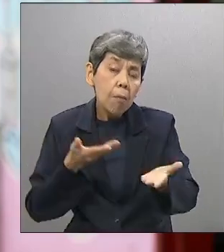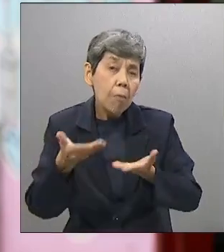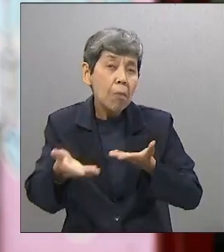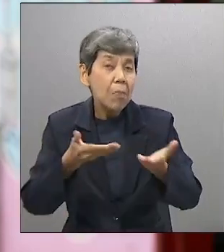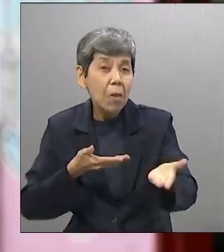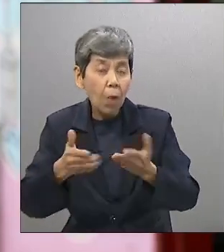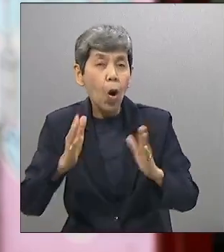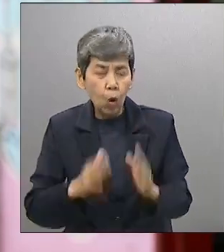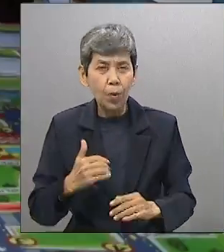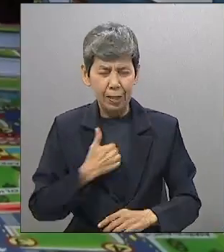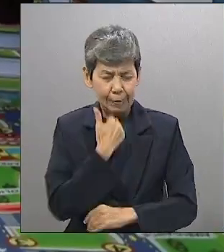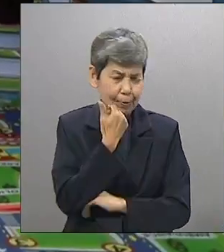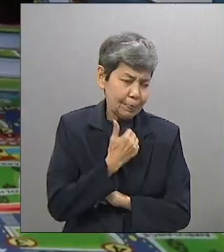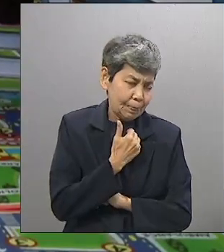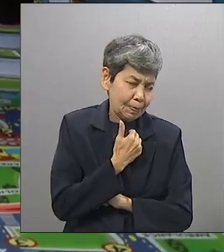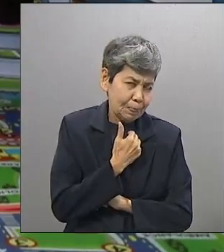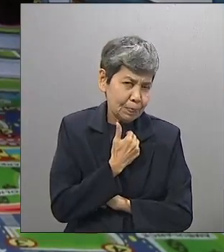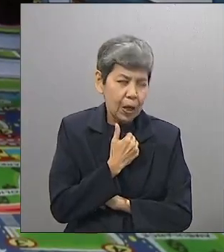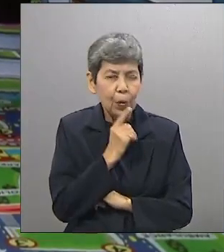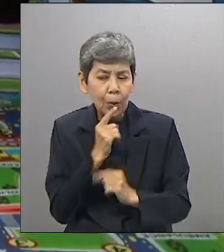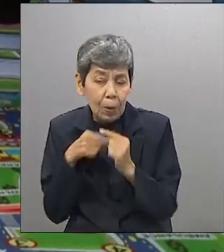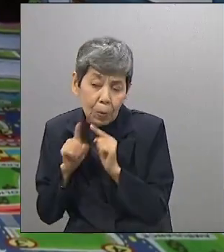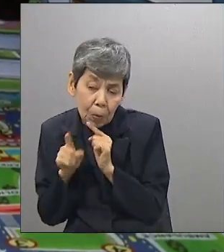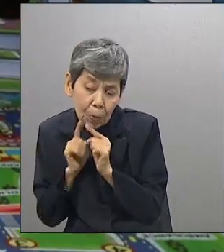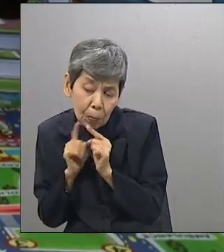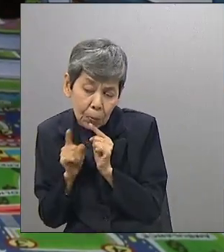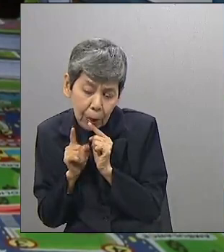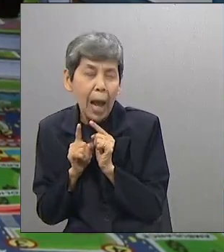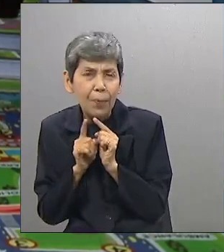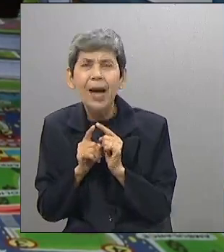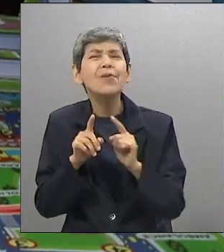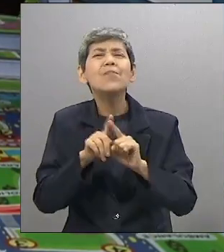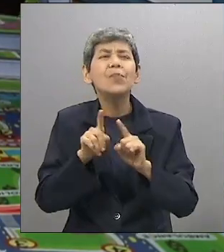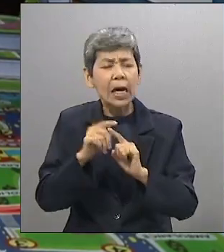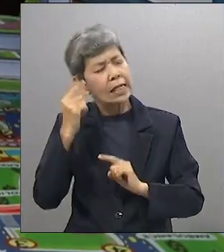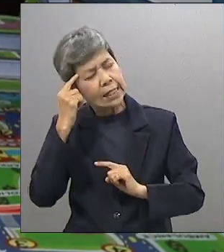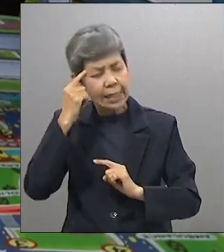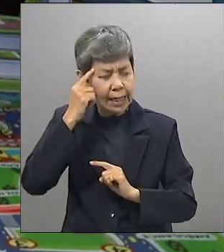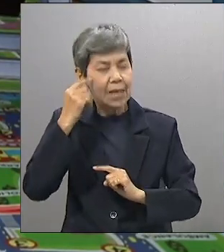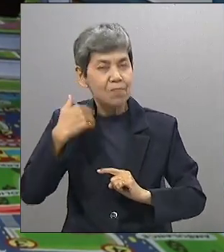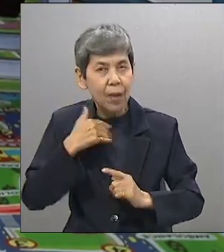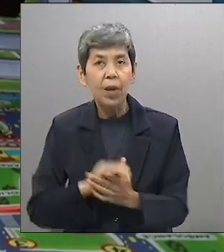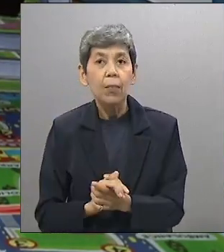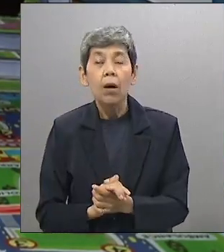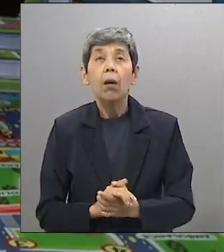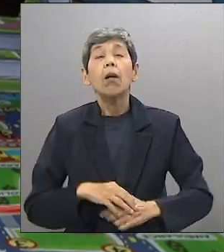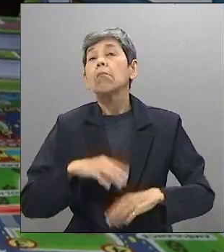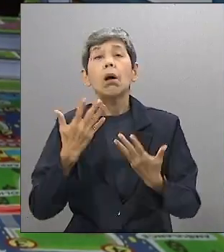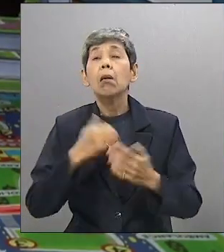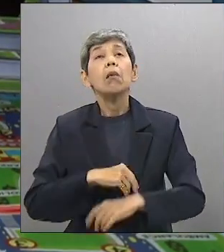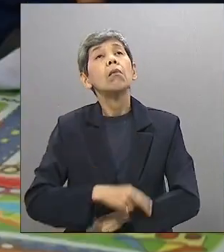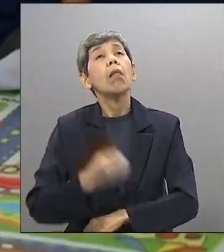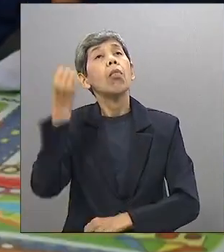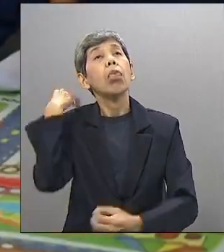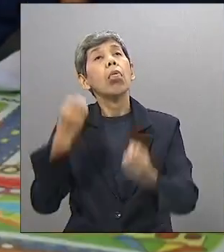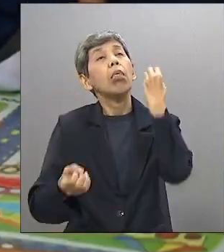บางคนกอาจจะเงินอาย ซึจะรีกัเพื่อนสองคน เหืได้คิดไปด้วยไม่ใช่แร่าปองคคม